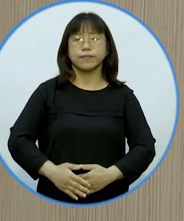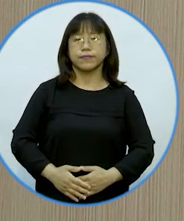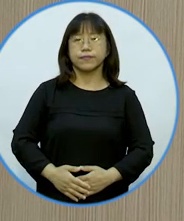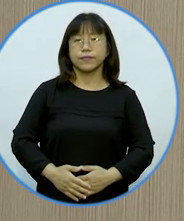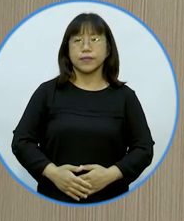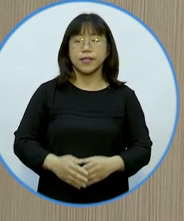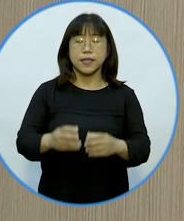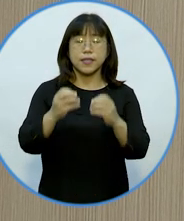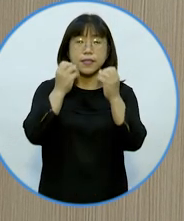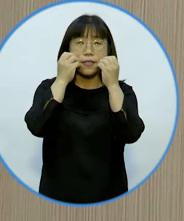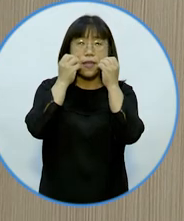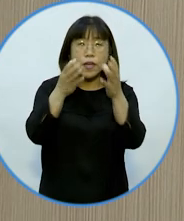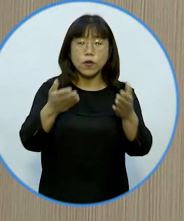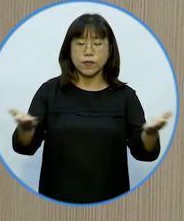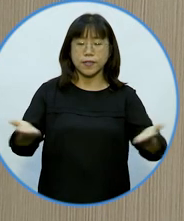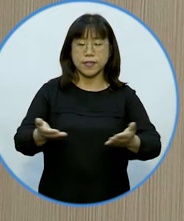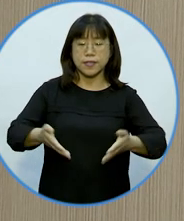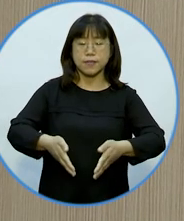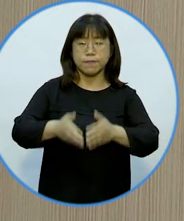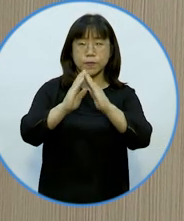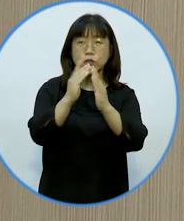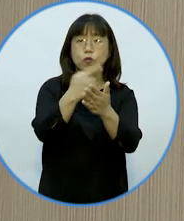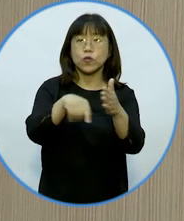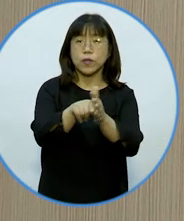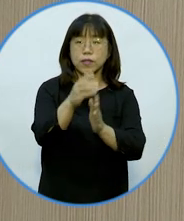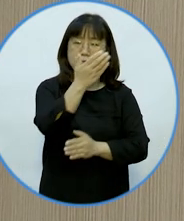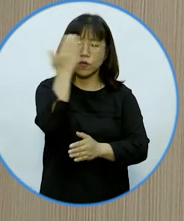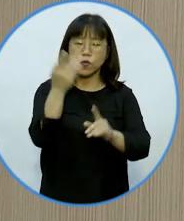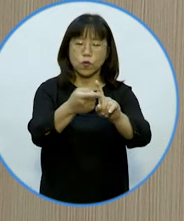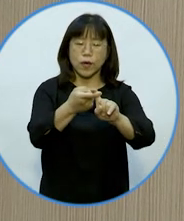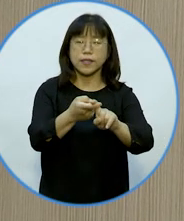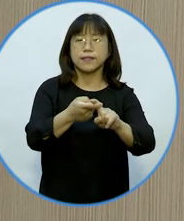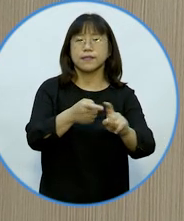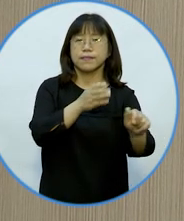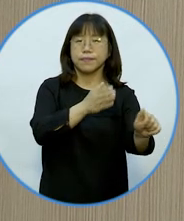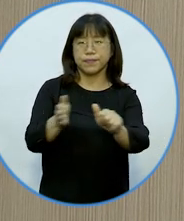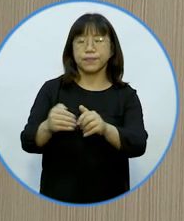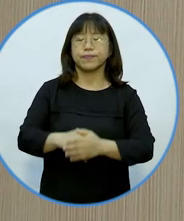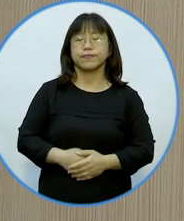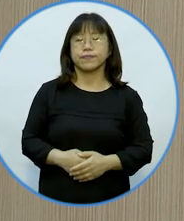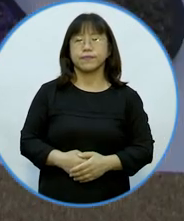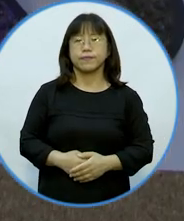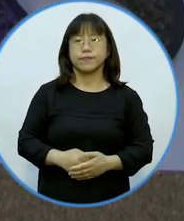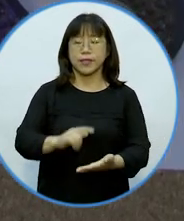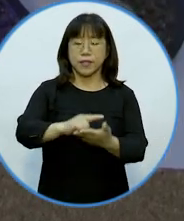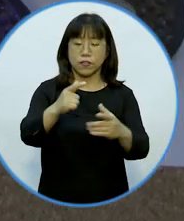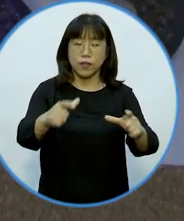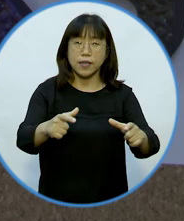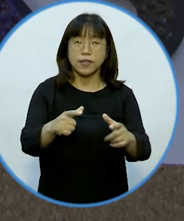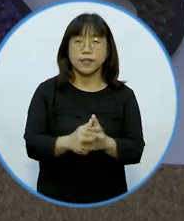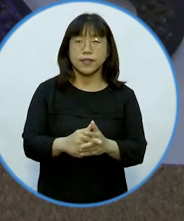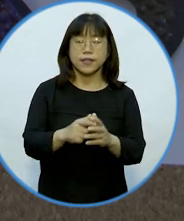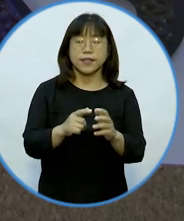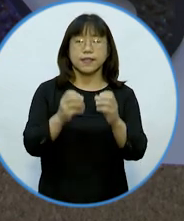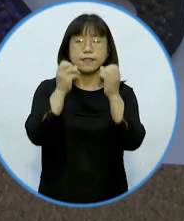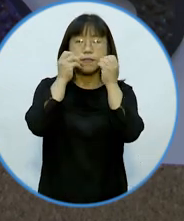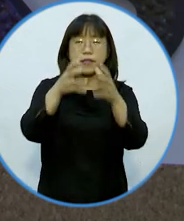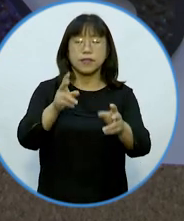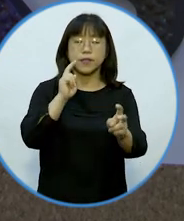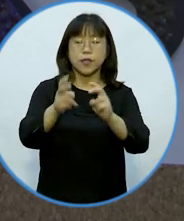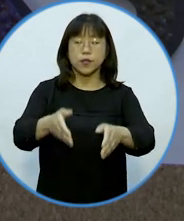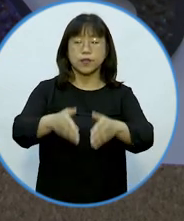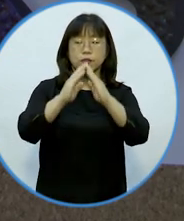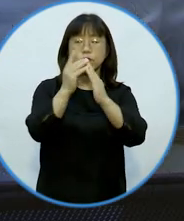공간으로 활짝 열어둘 예정입니다. 창업을 희망하는 청년들의 많은 관심 바랍니다. 이 밖에도 강서구는